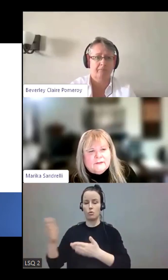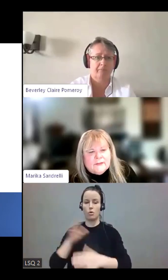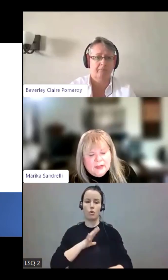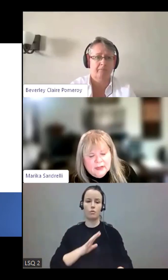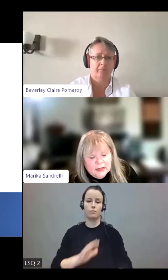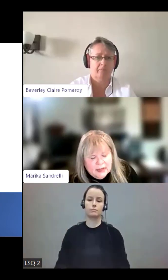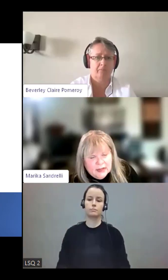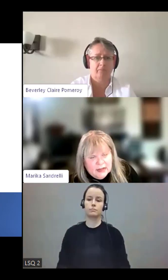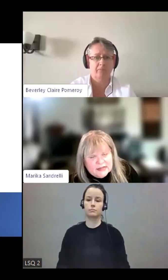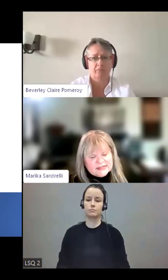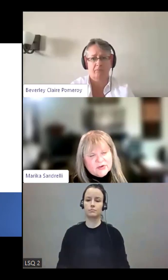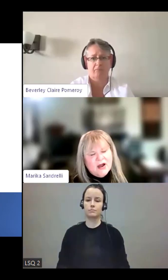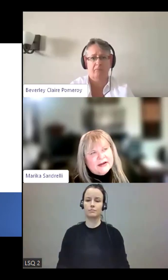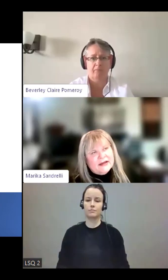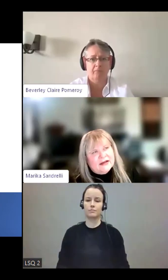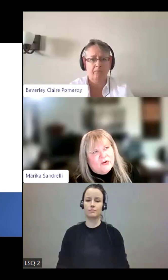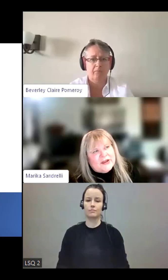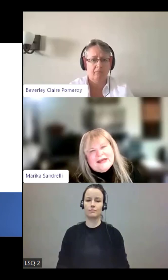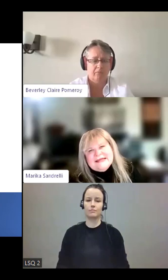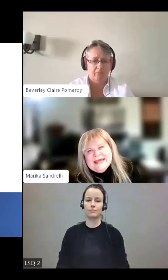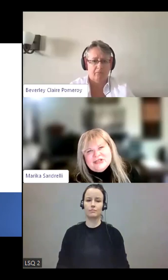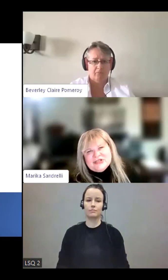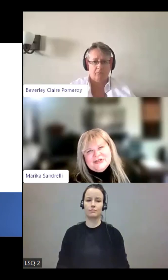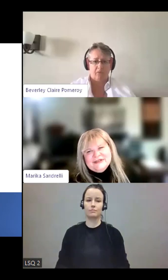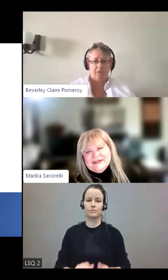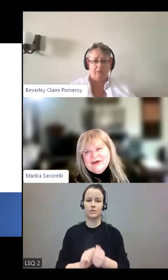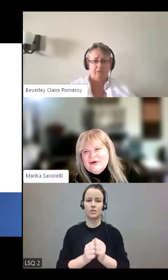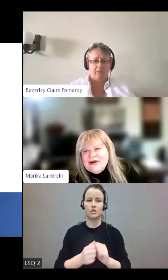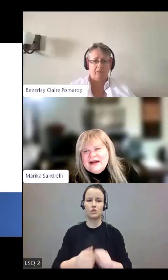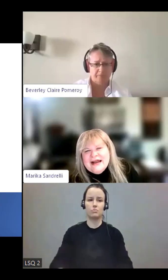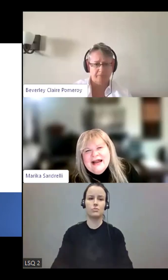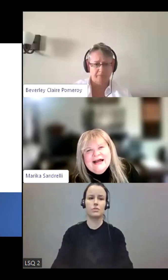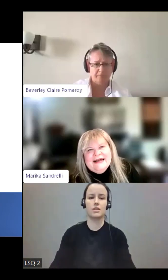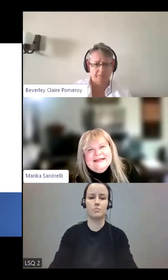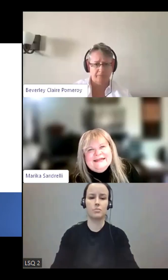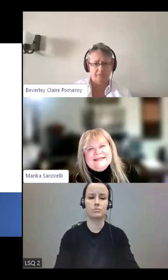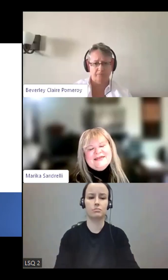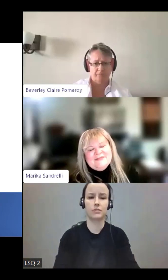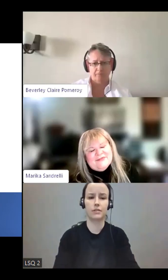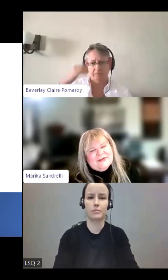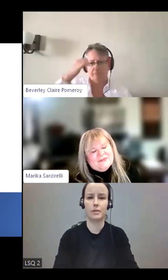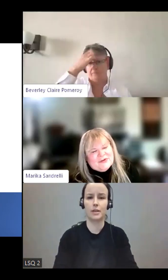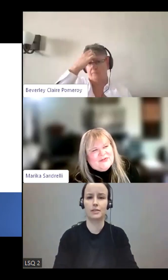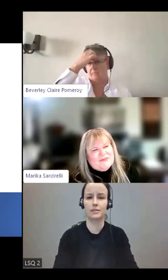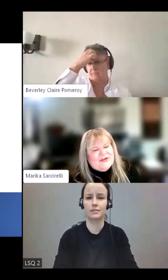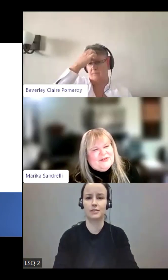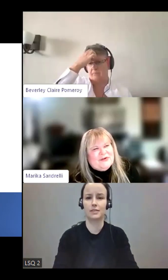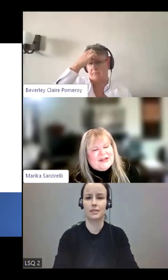Alors, sur niveau organisationnel,